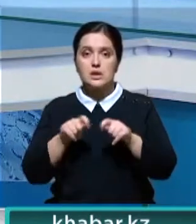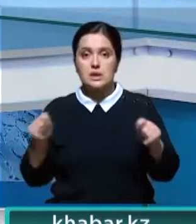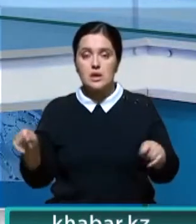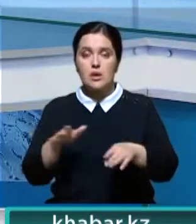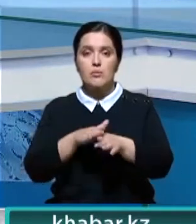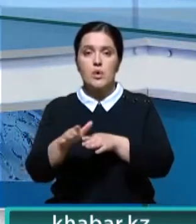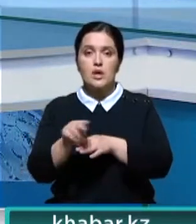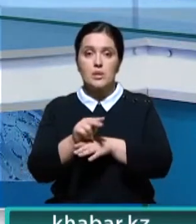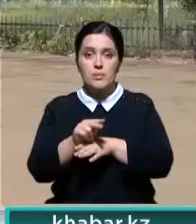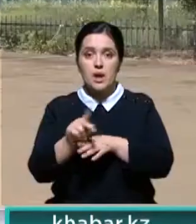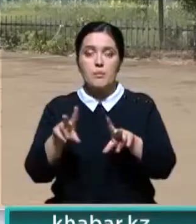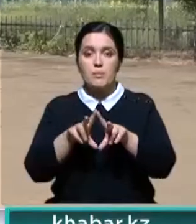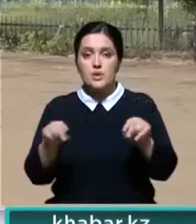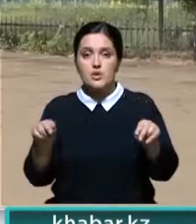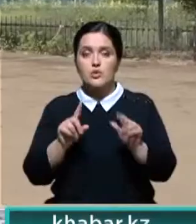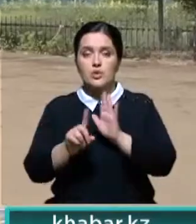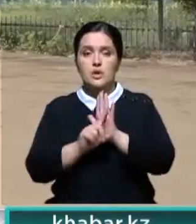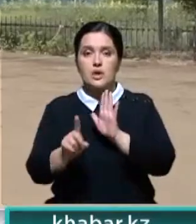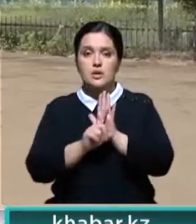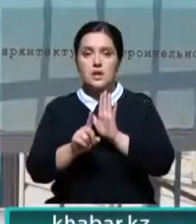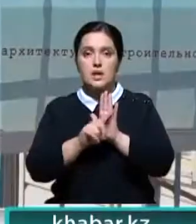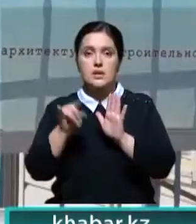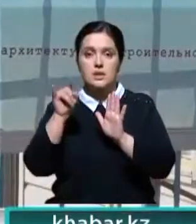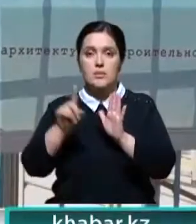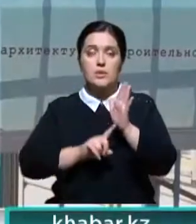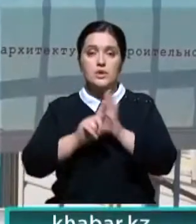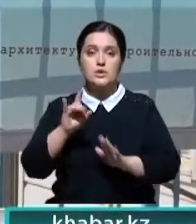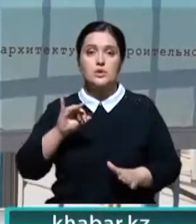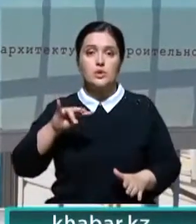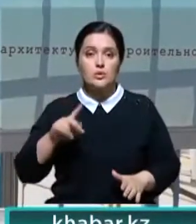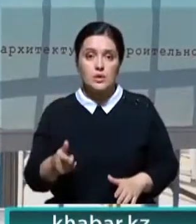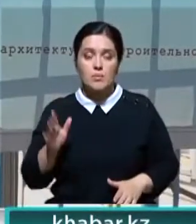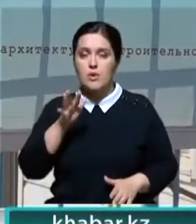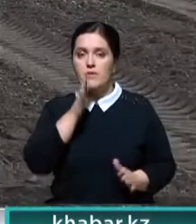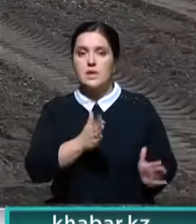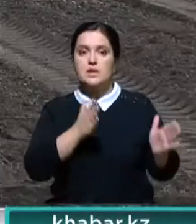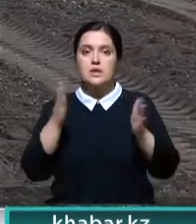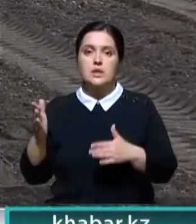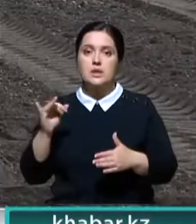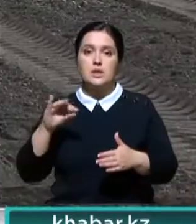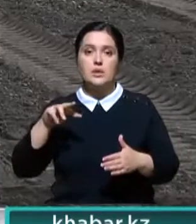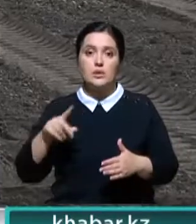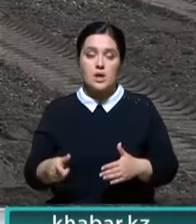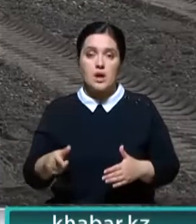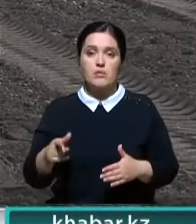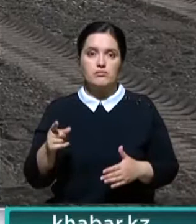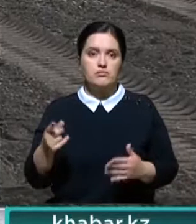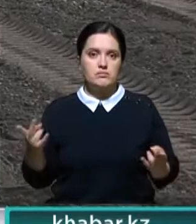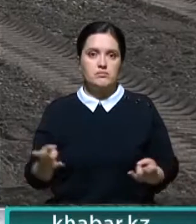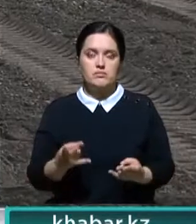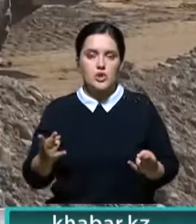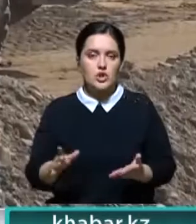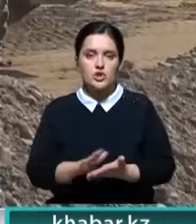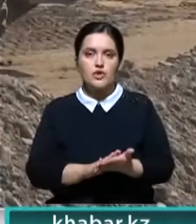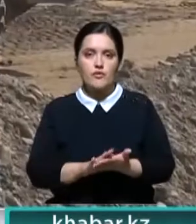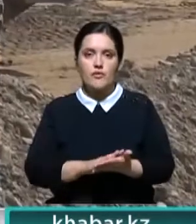капитального ремонта тогда же чиновники пообещали что курсировать в этом направлении самолеты начнут в июне сроки затем сдвинули на июль но воз и ныне там